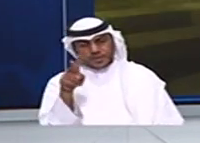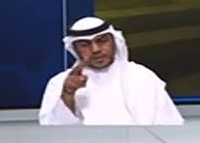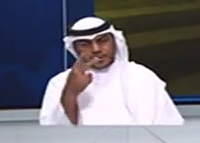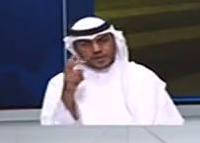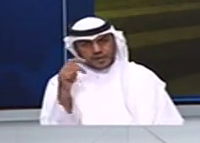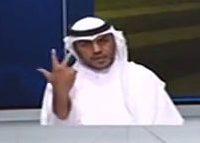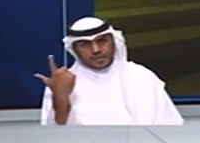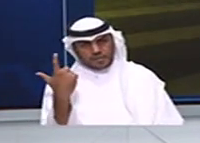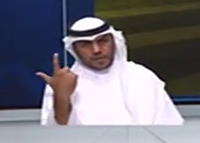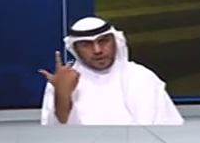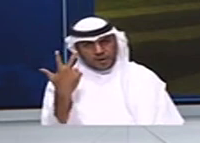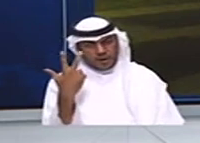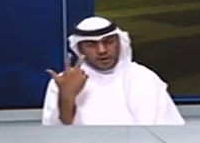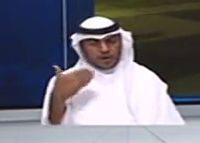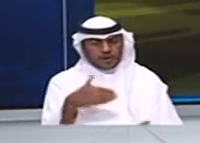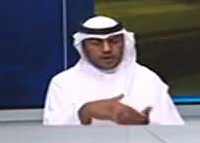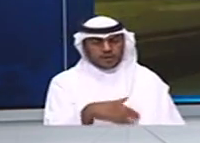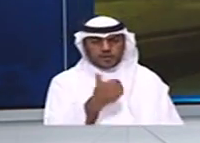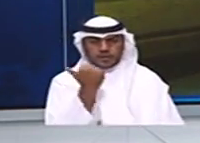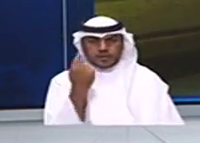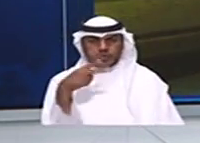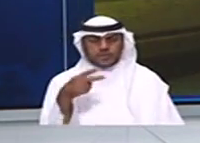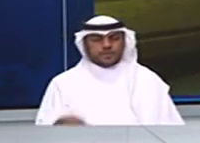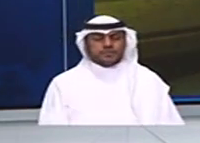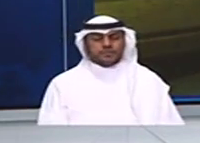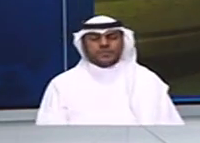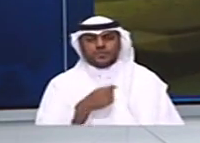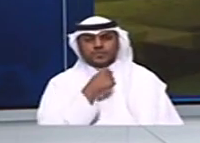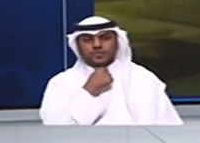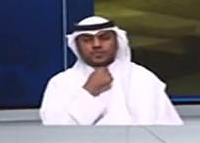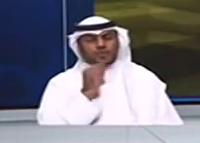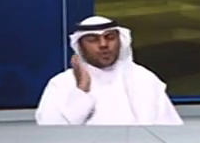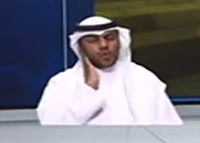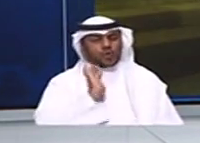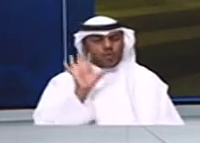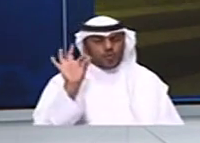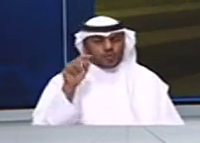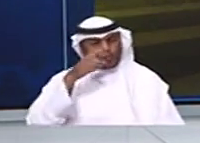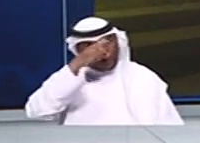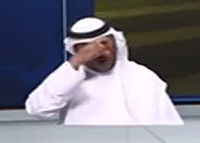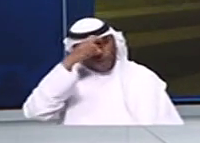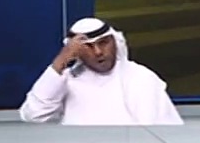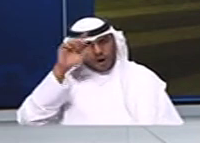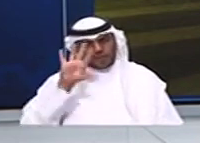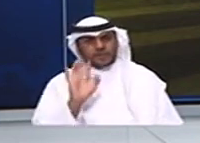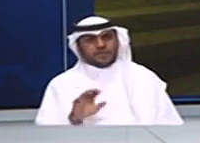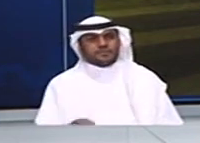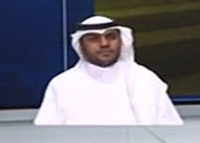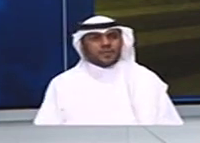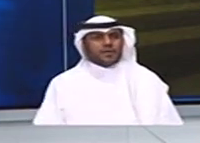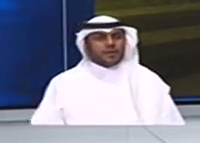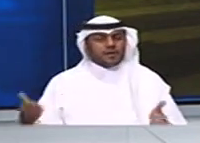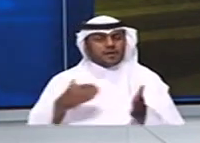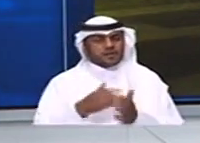المشاهدين الرطوبة مستمرة حتى يوم الجمعة خاصة على المناطق الساحلية والأجواء حارة ودرجات الحرارة العظمى المتوقعة ما بين